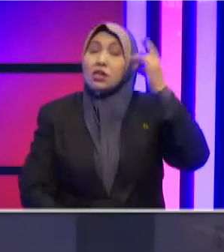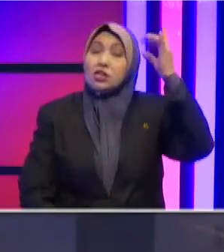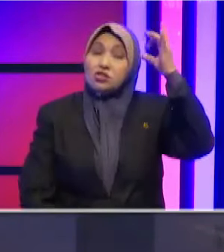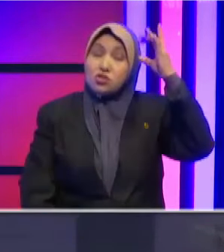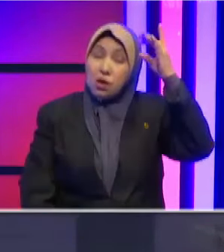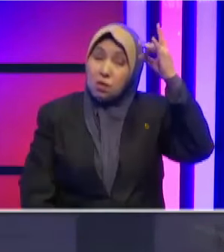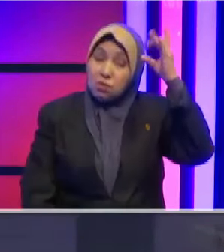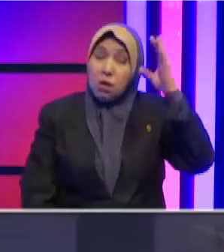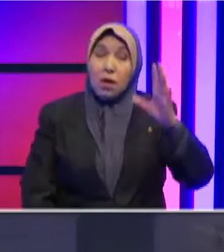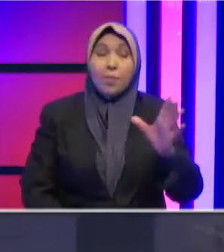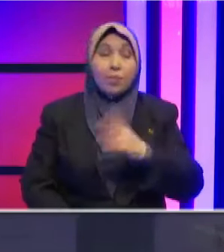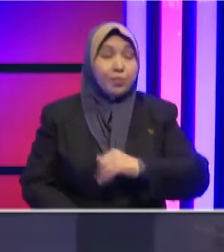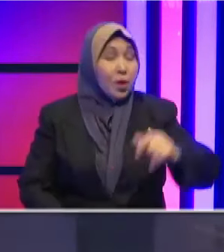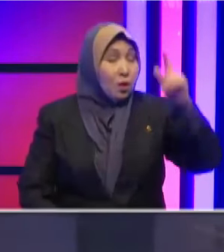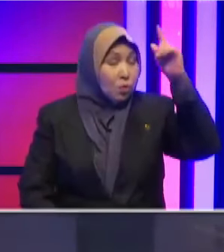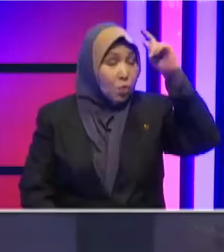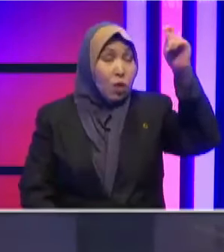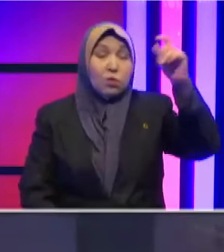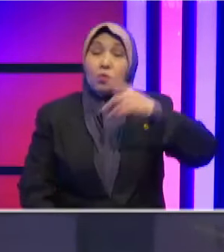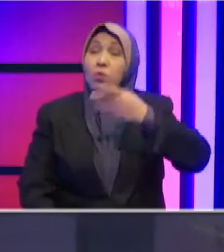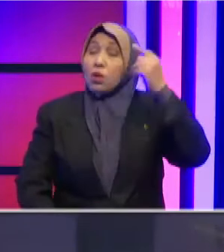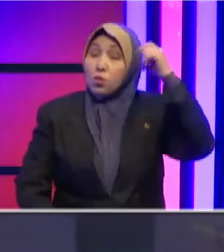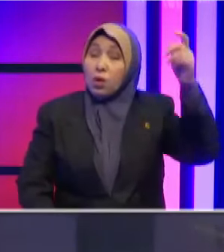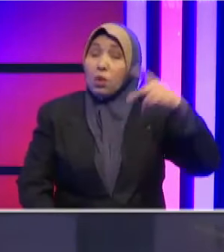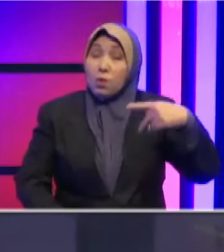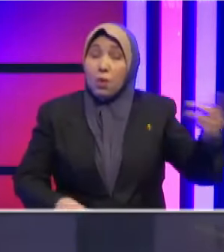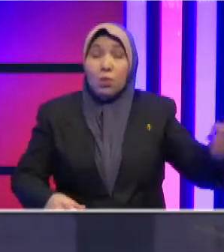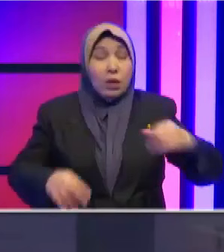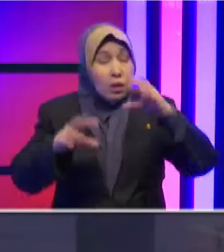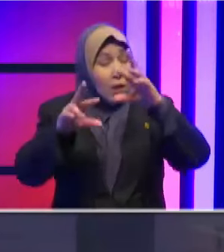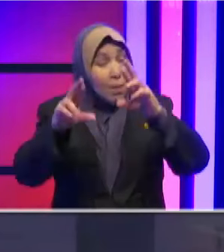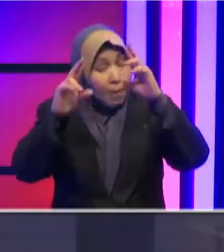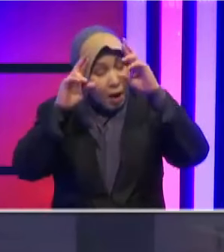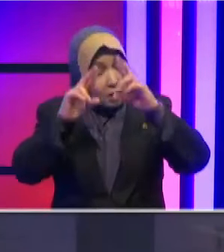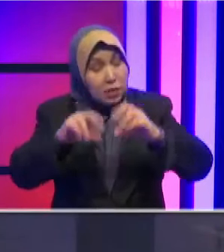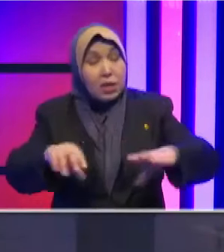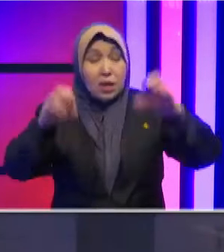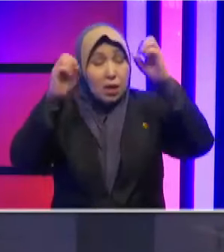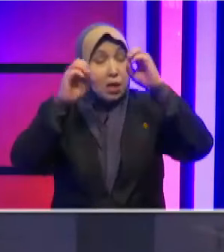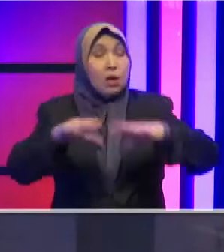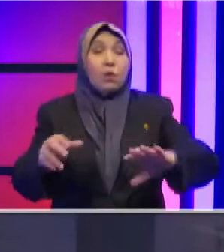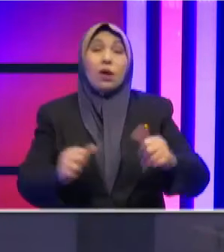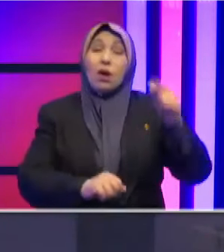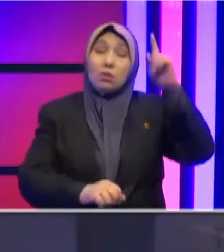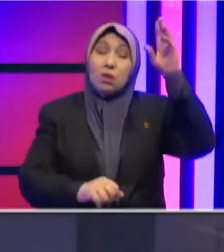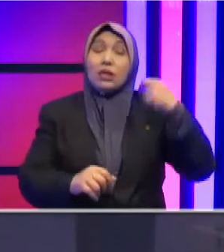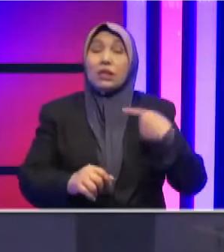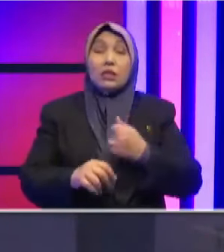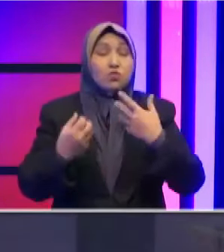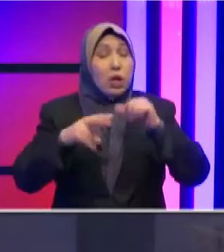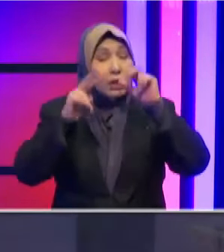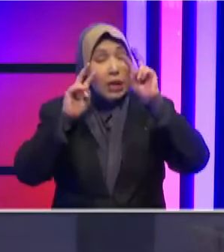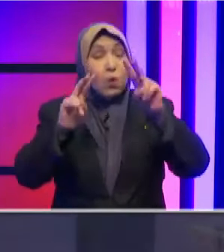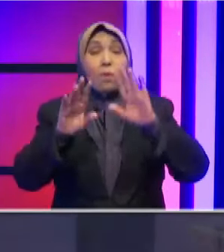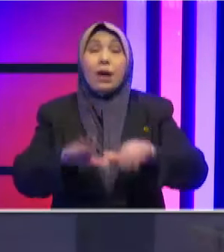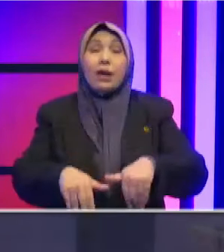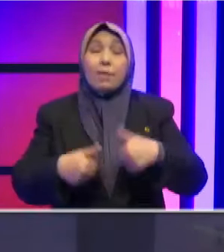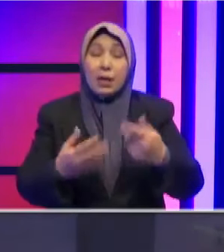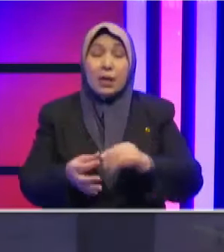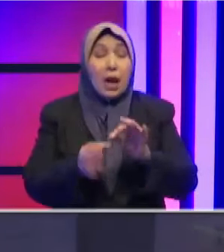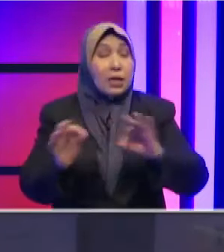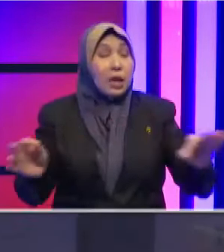ketentuan maupun rahmati Allah subhanahuwata'ala kita tadi setelah melihat bagaimana ayat al-qur'an telah